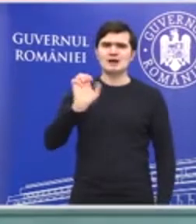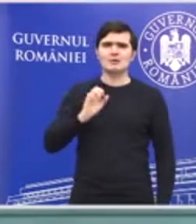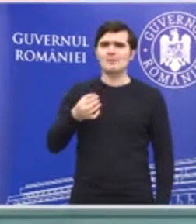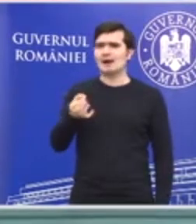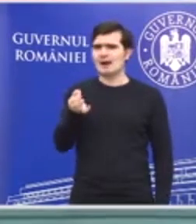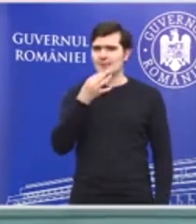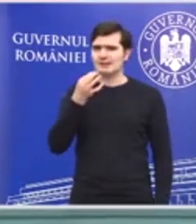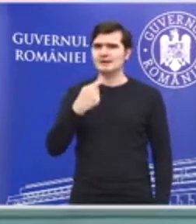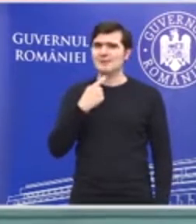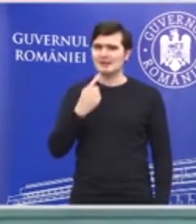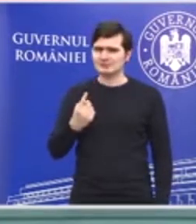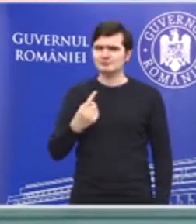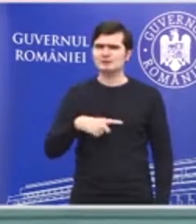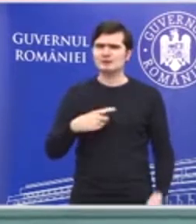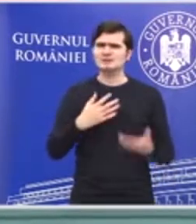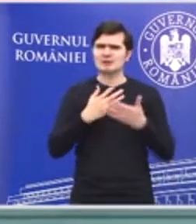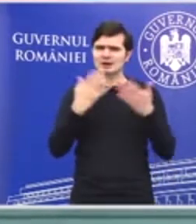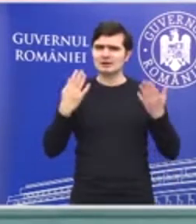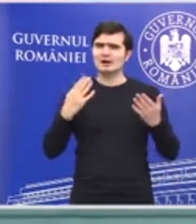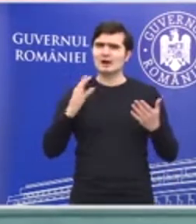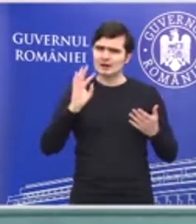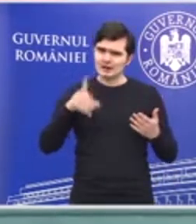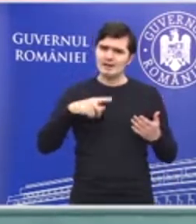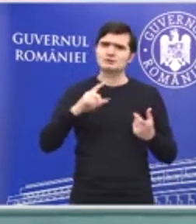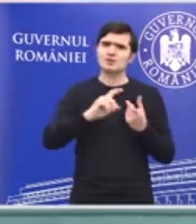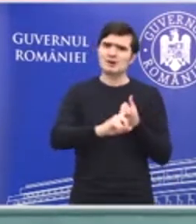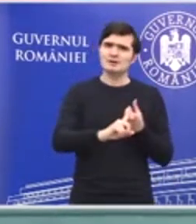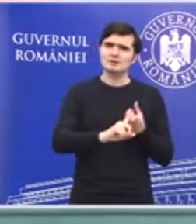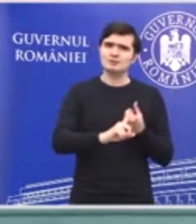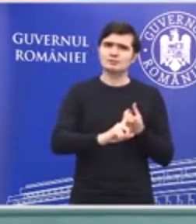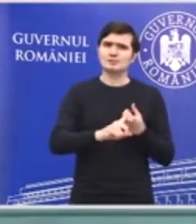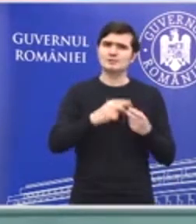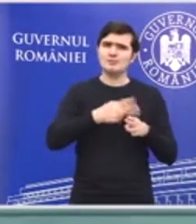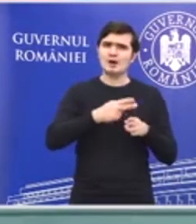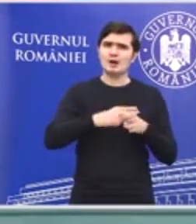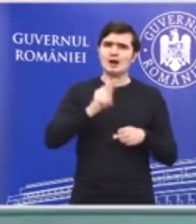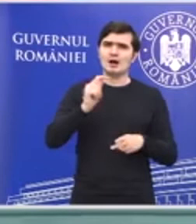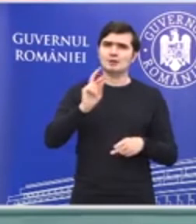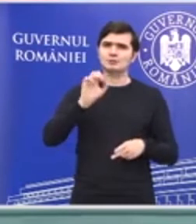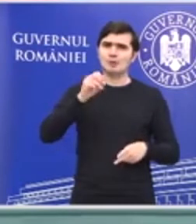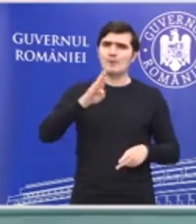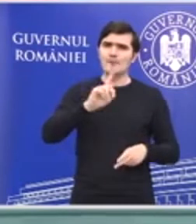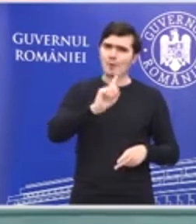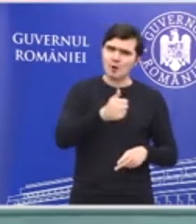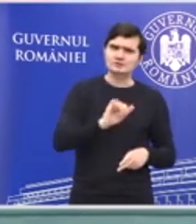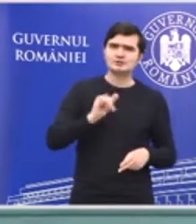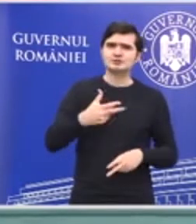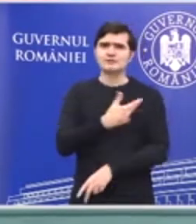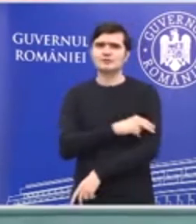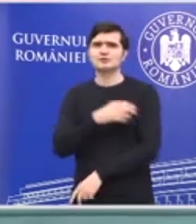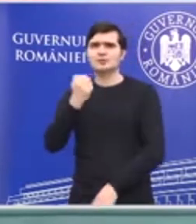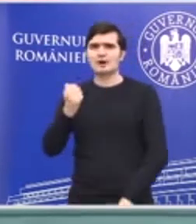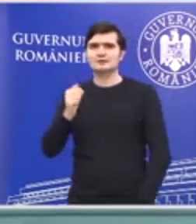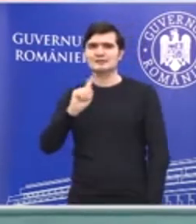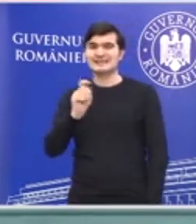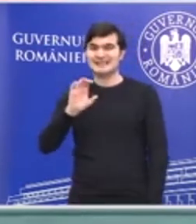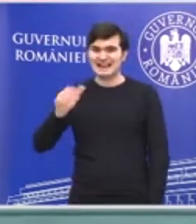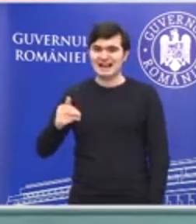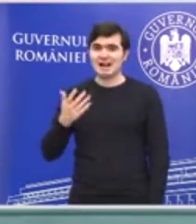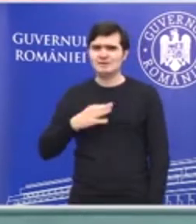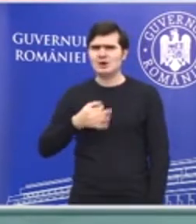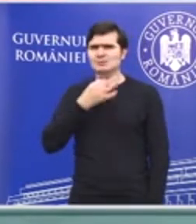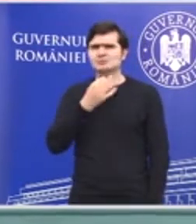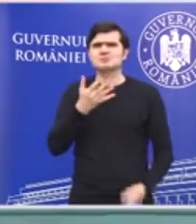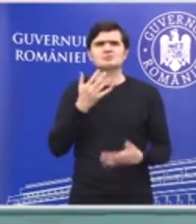cum că este clar că există o legătură între acele tromboze și vaccinul de la AstraZeneca, aș vrea să ne spuneți ce luați în calcul